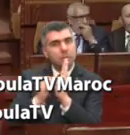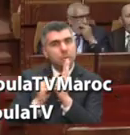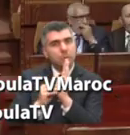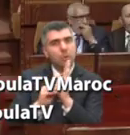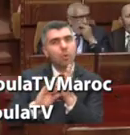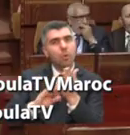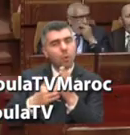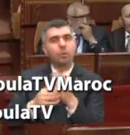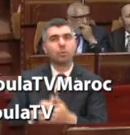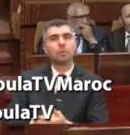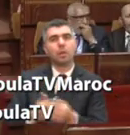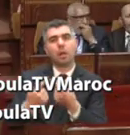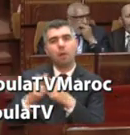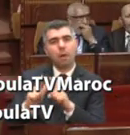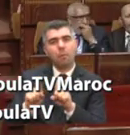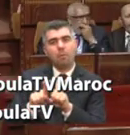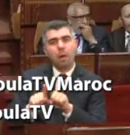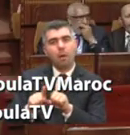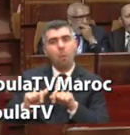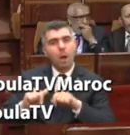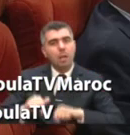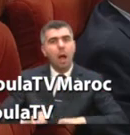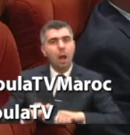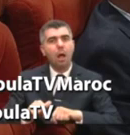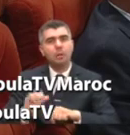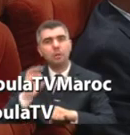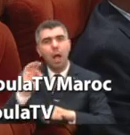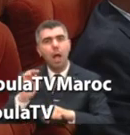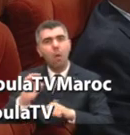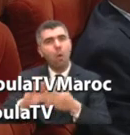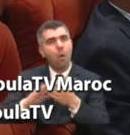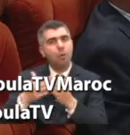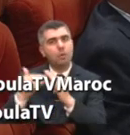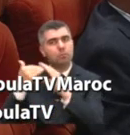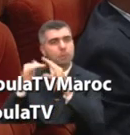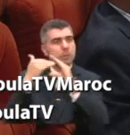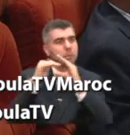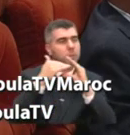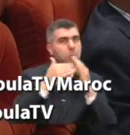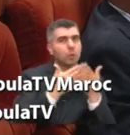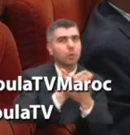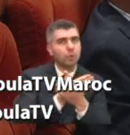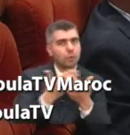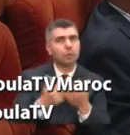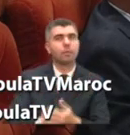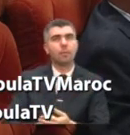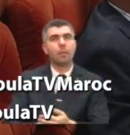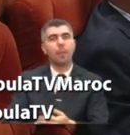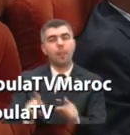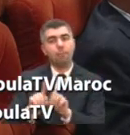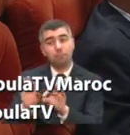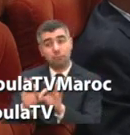بتصنيفها على حسب القطاعات الحكومية المعنية، و أيضا وضعت آليات